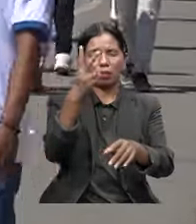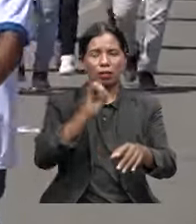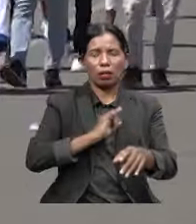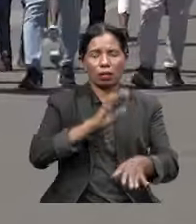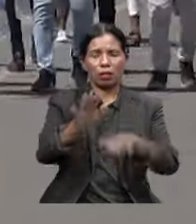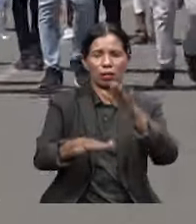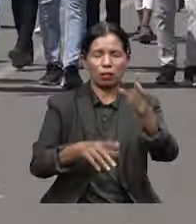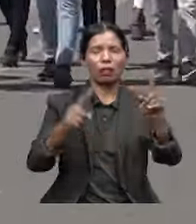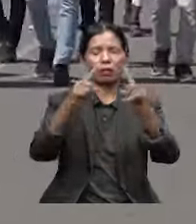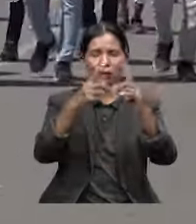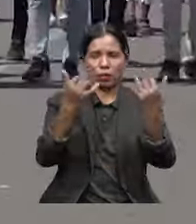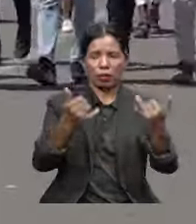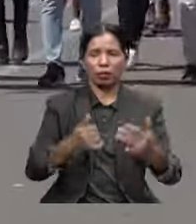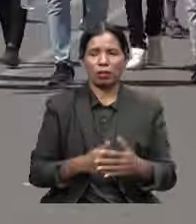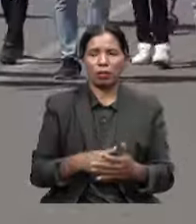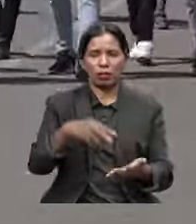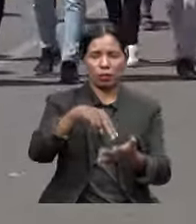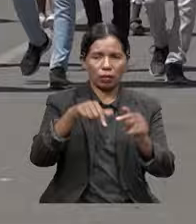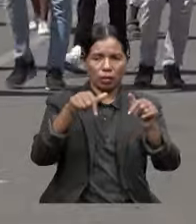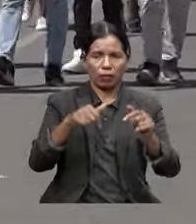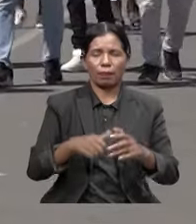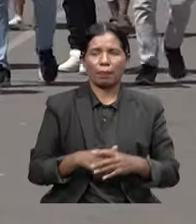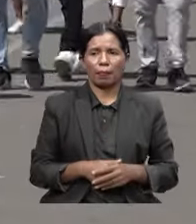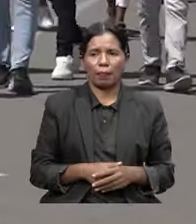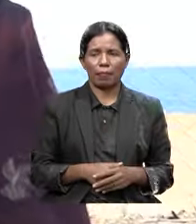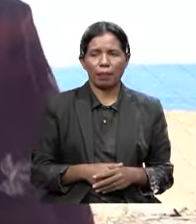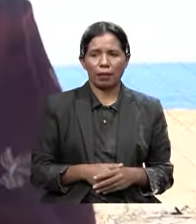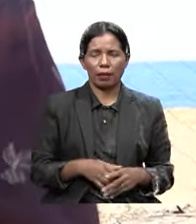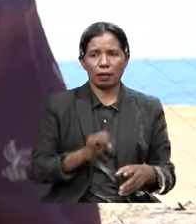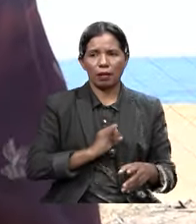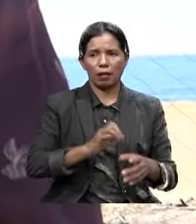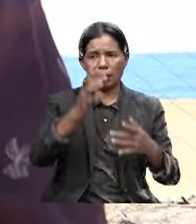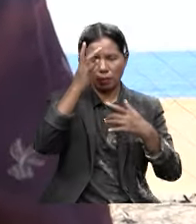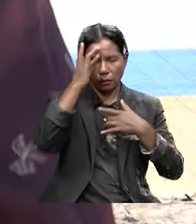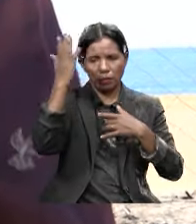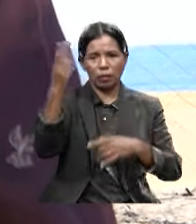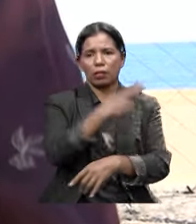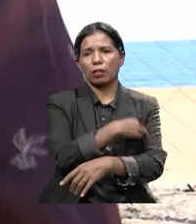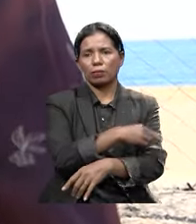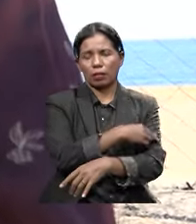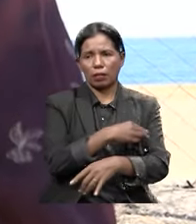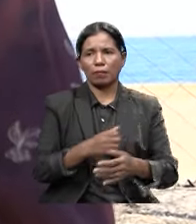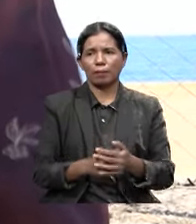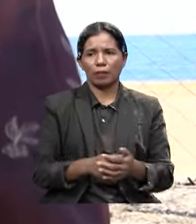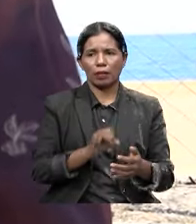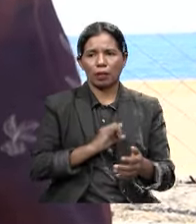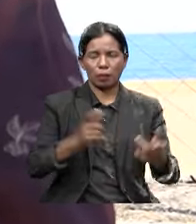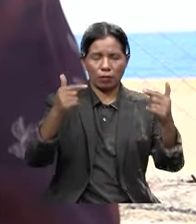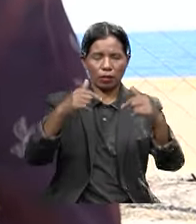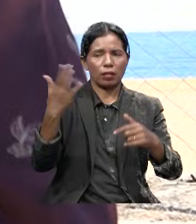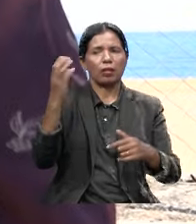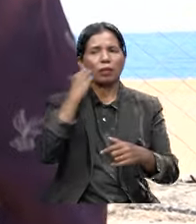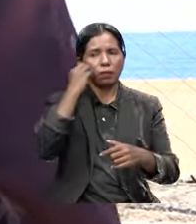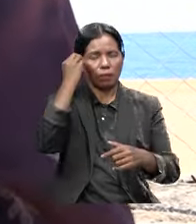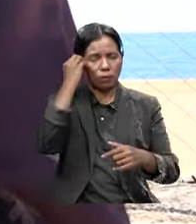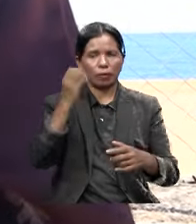mai to agora kuin to enene au moras mat moras ia hospital. Saya mai ada cuma,